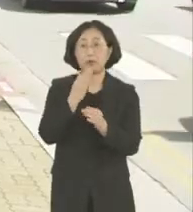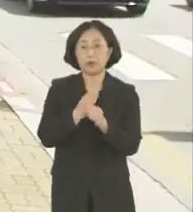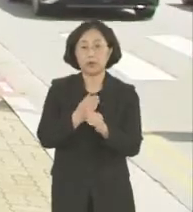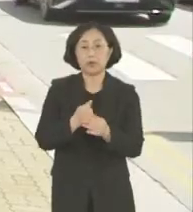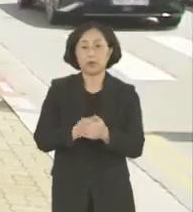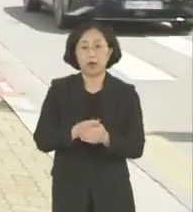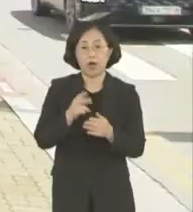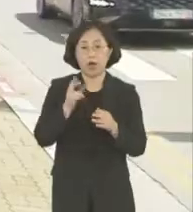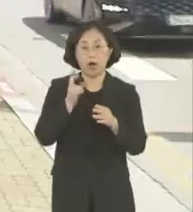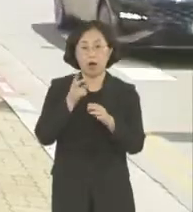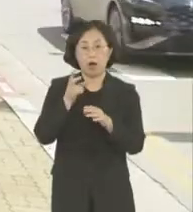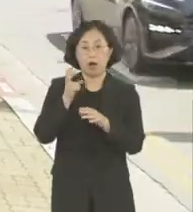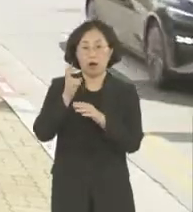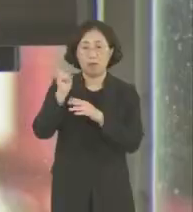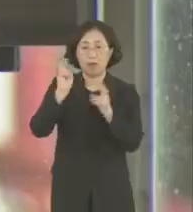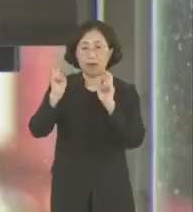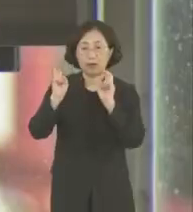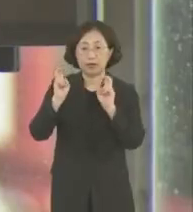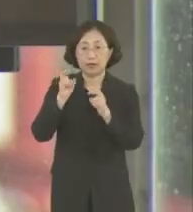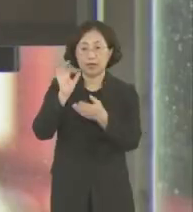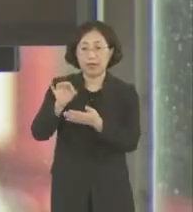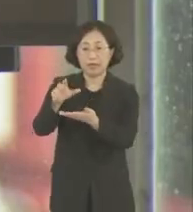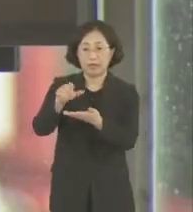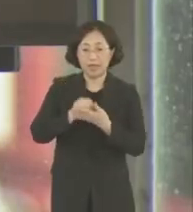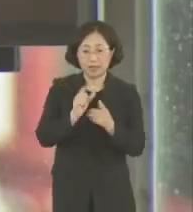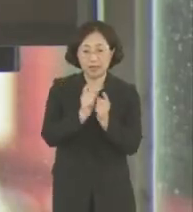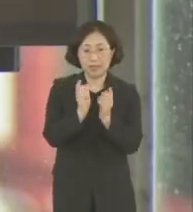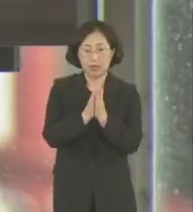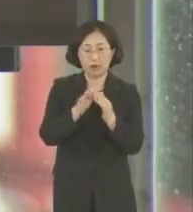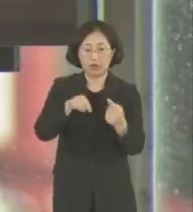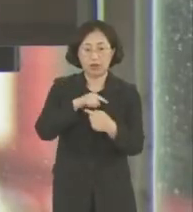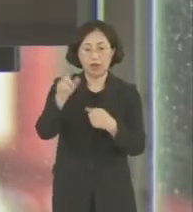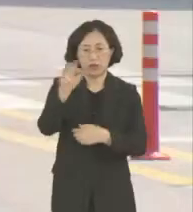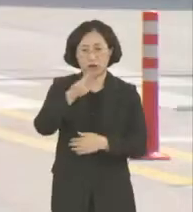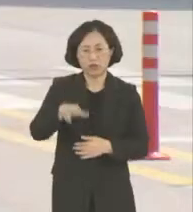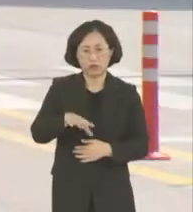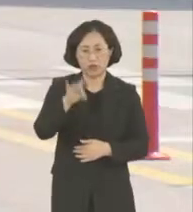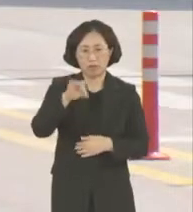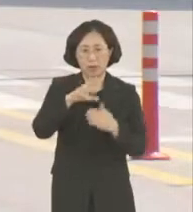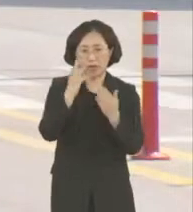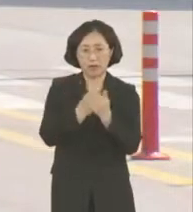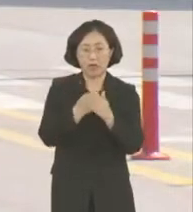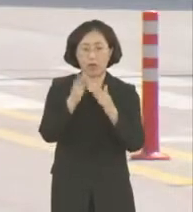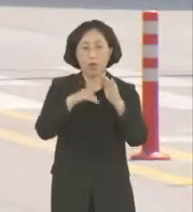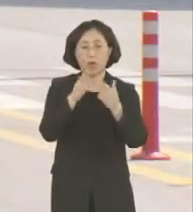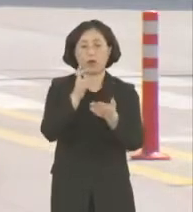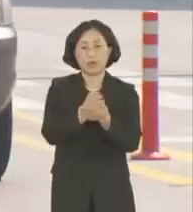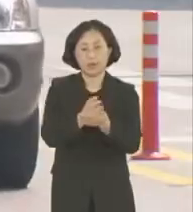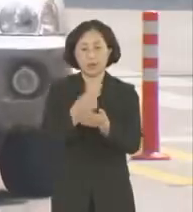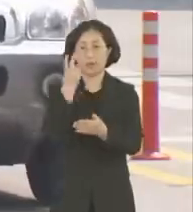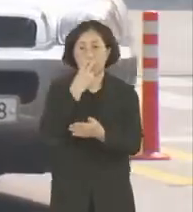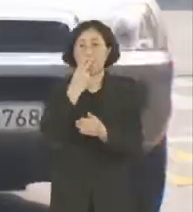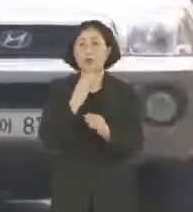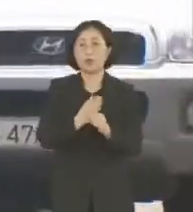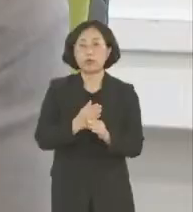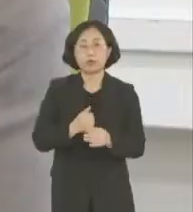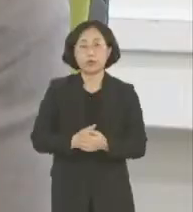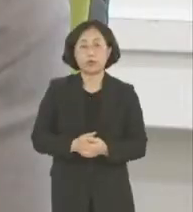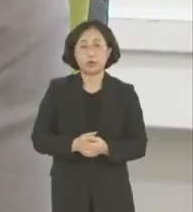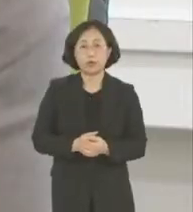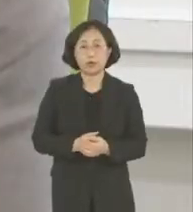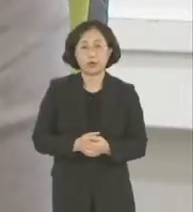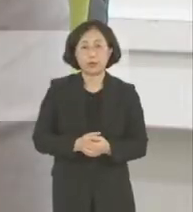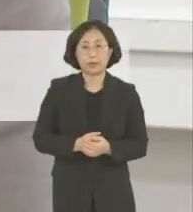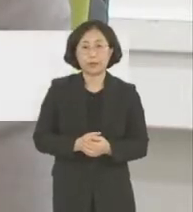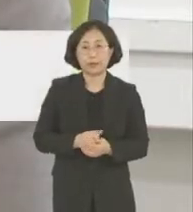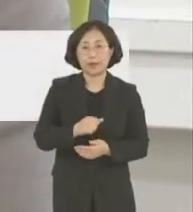버스 등 업체 자산을 인수해 직접 운영하는 전국 최초의 완전 공영제의 무게를 두고 있습니다. 우선적으로 이제